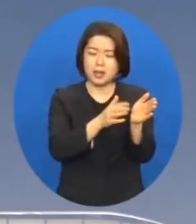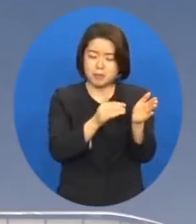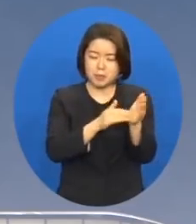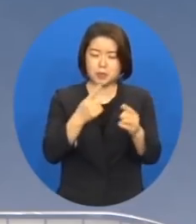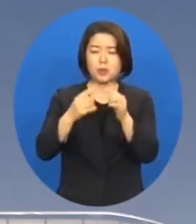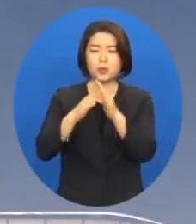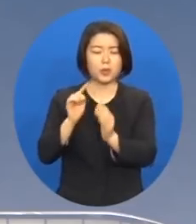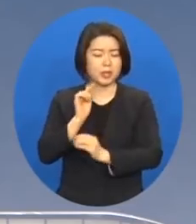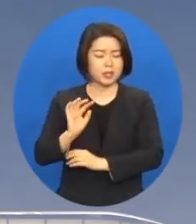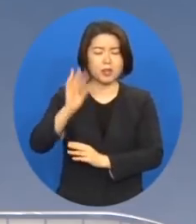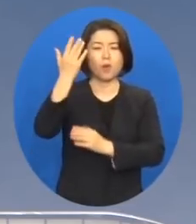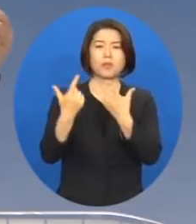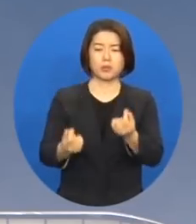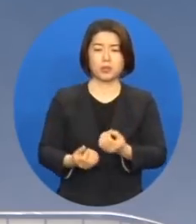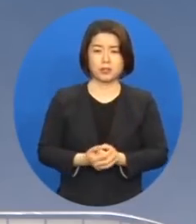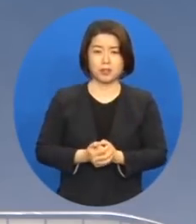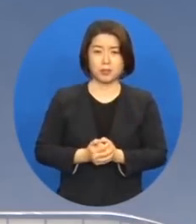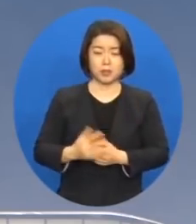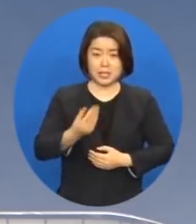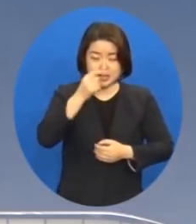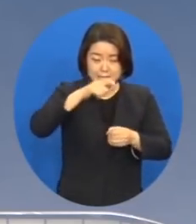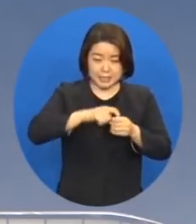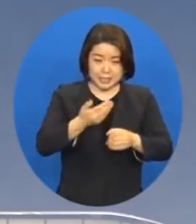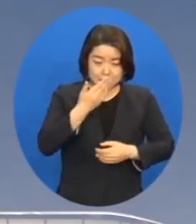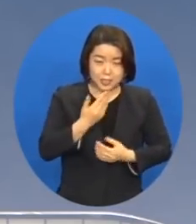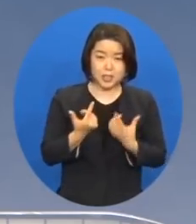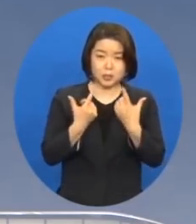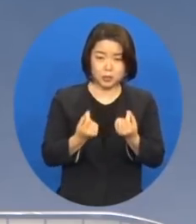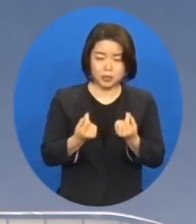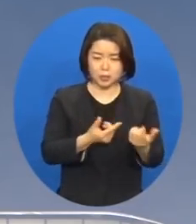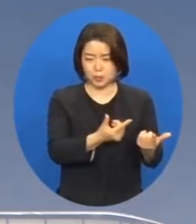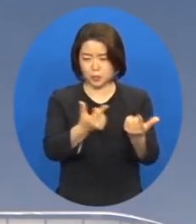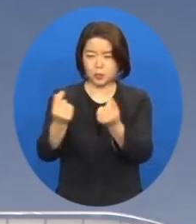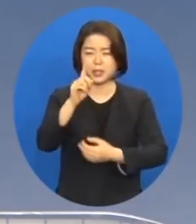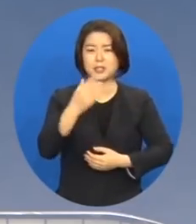영광이에요. 성찬을 통해서 우리는 다 한 몸이에요.